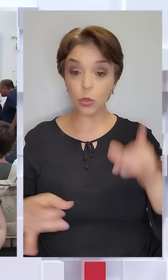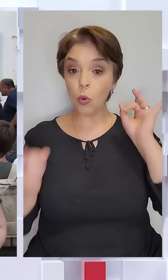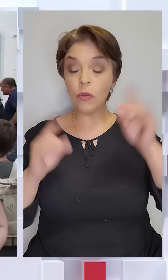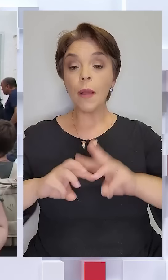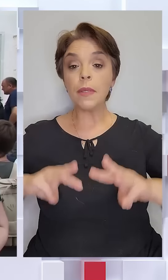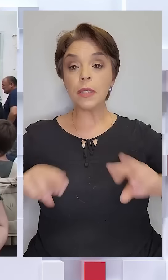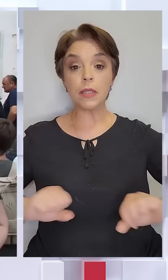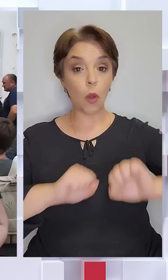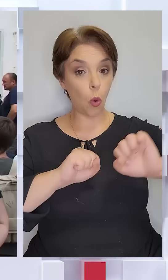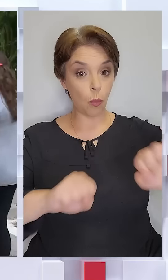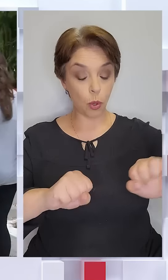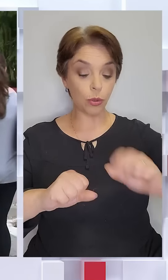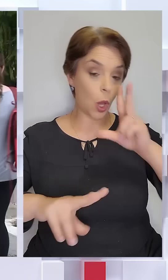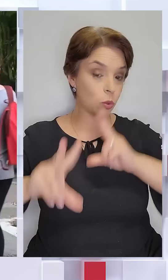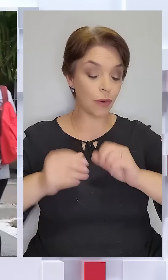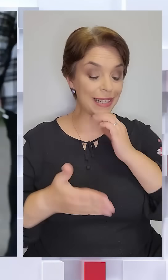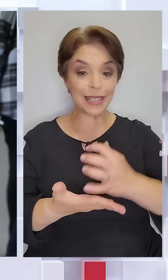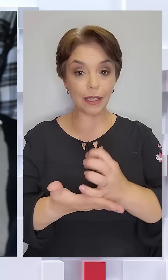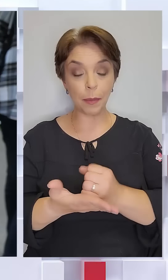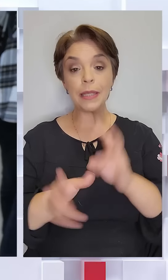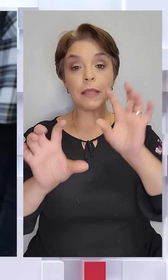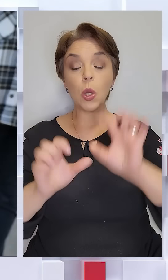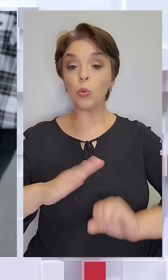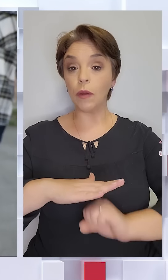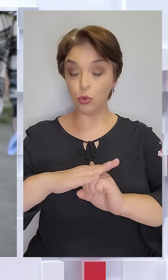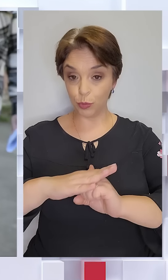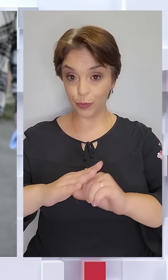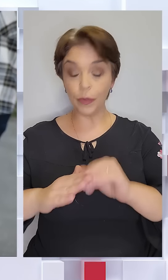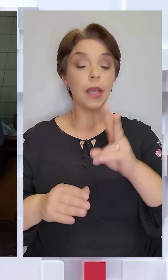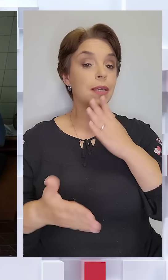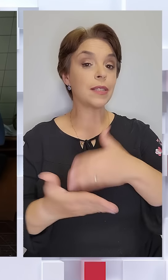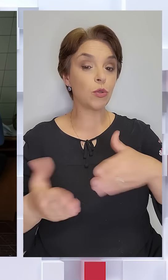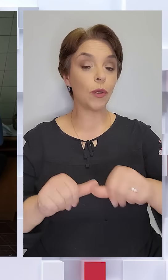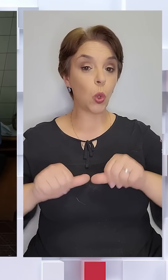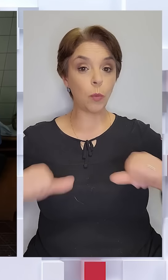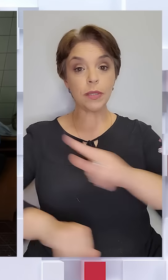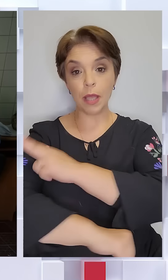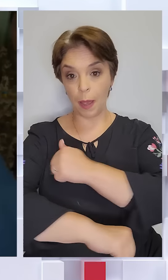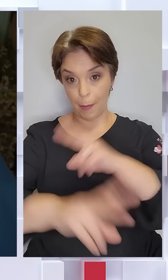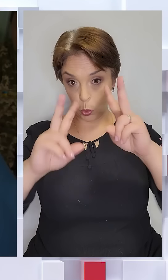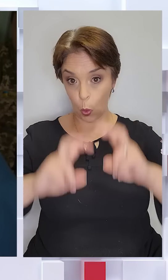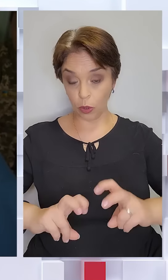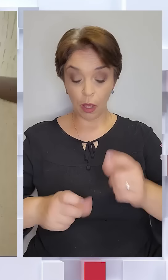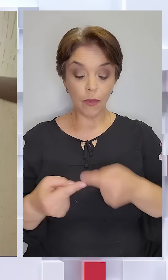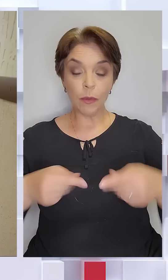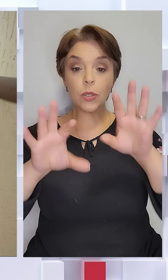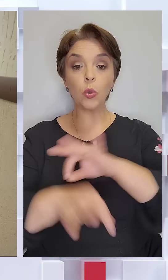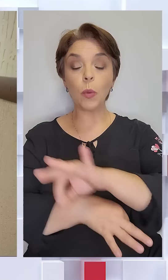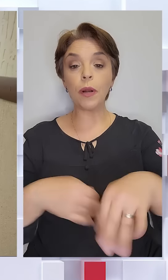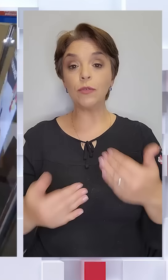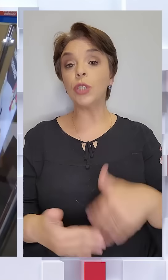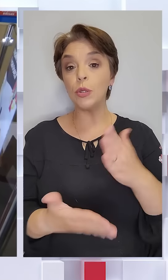в Міністерстві оборони. Розраховують закріпити це на законодавчому рівні і скасувати комісії та медогляд. Відповідний законопроект